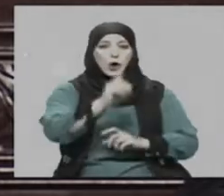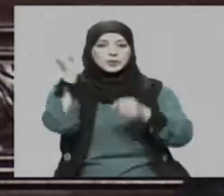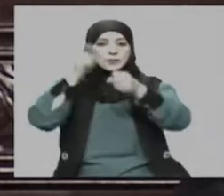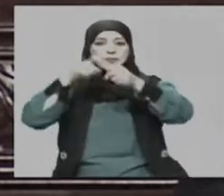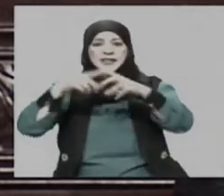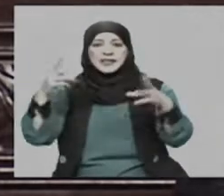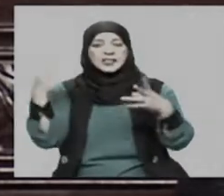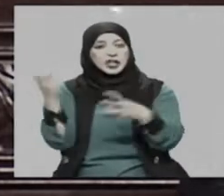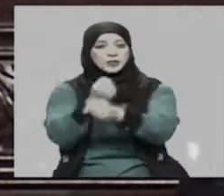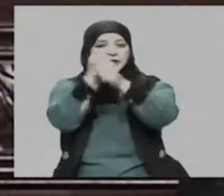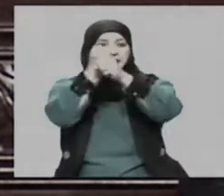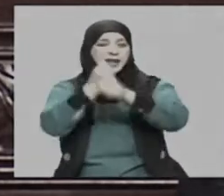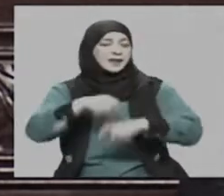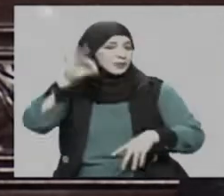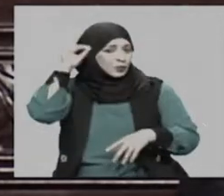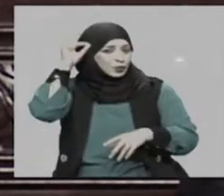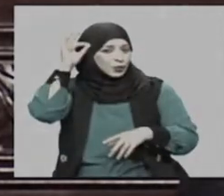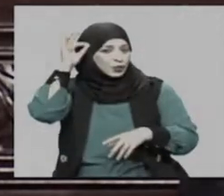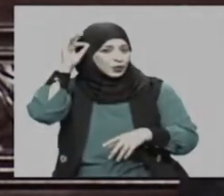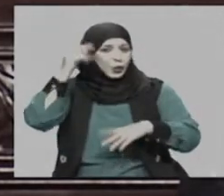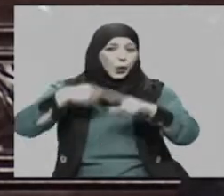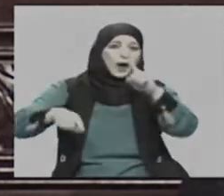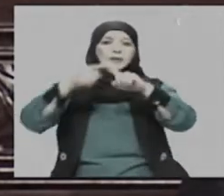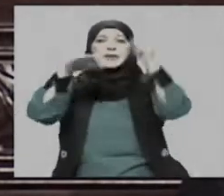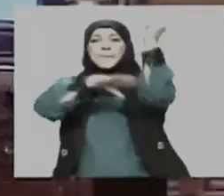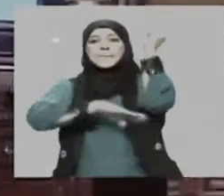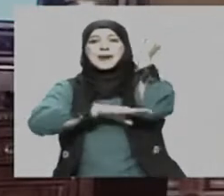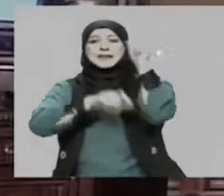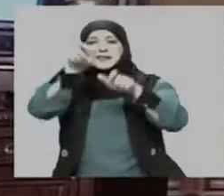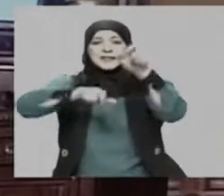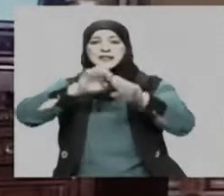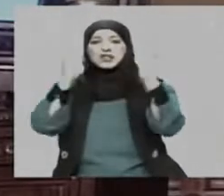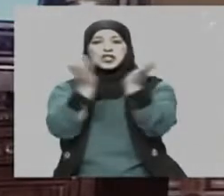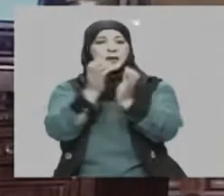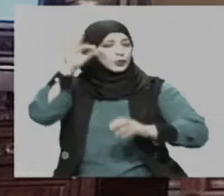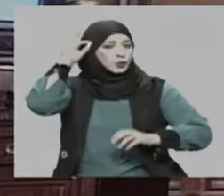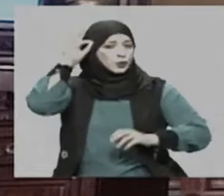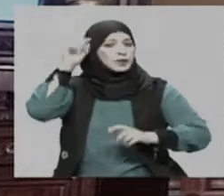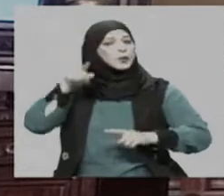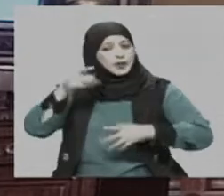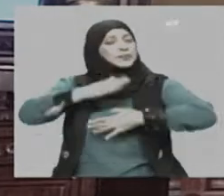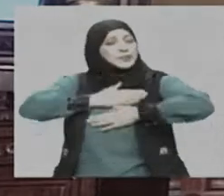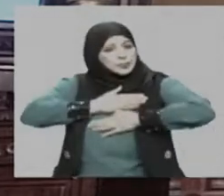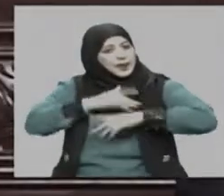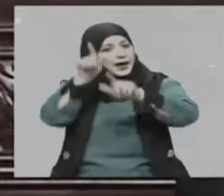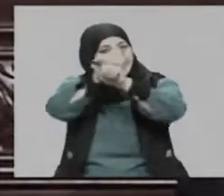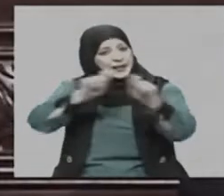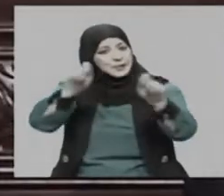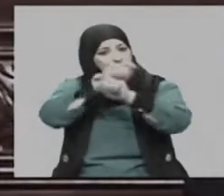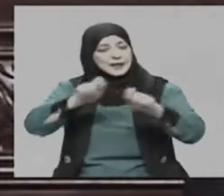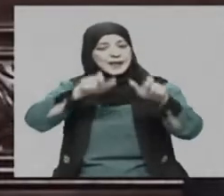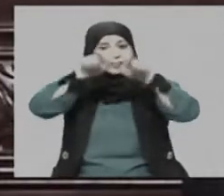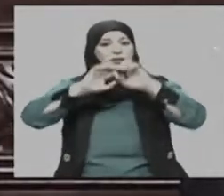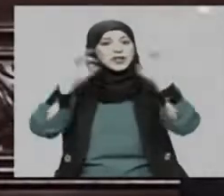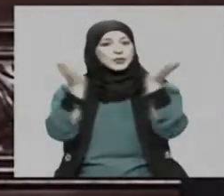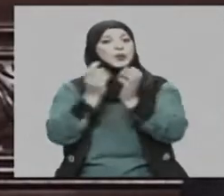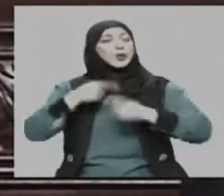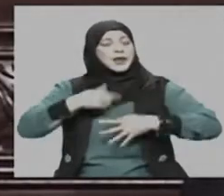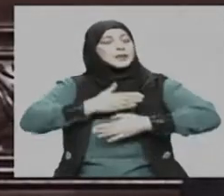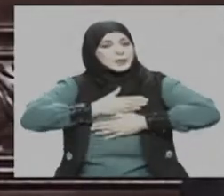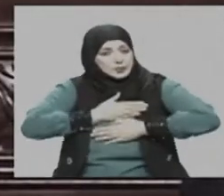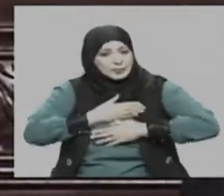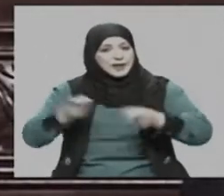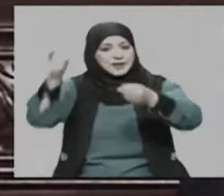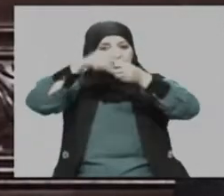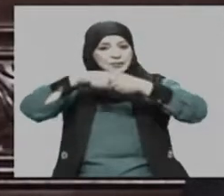هذايا وعلى رأسهم الشعب التونسي اللي انا نعتز به وانا نعتز زادا بانتمائي